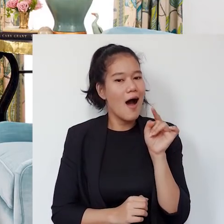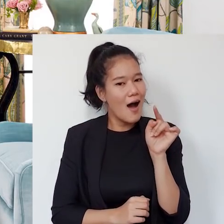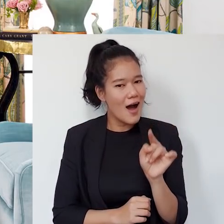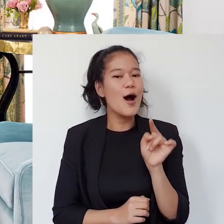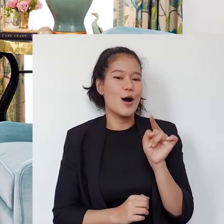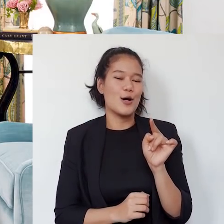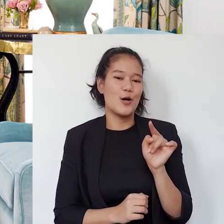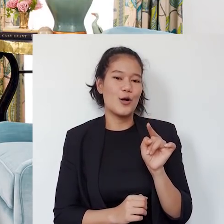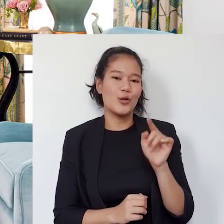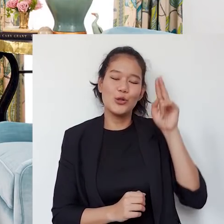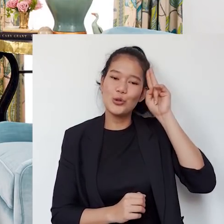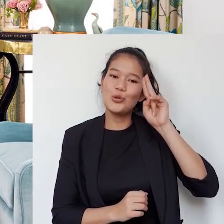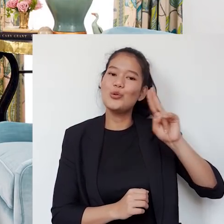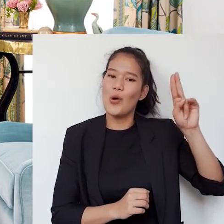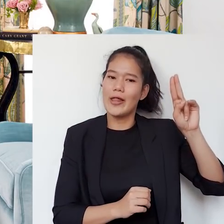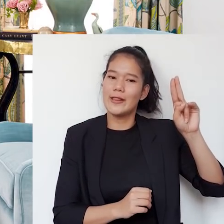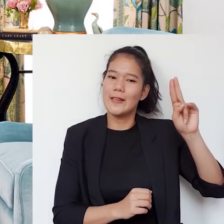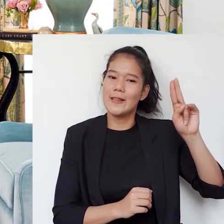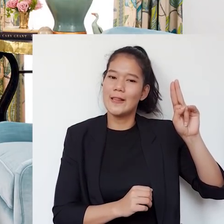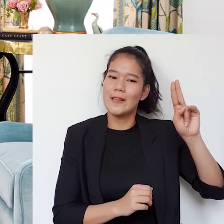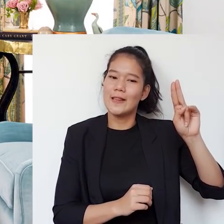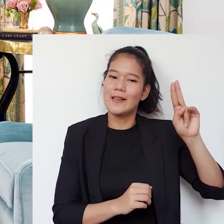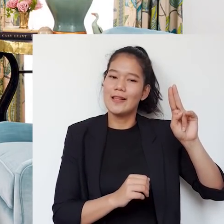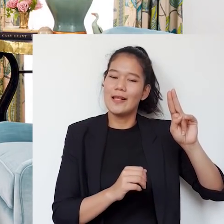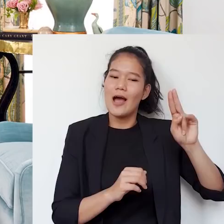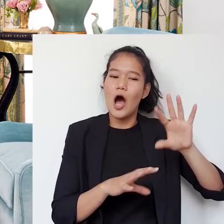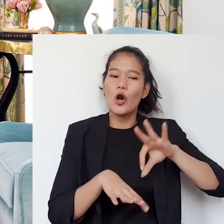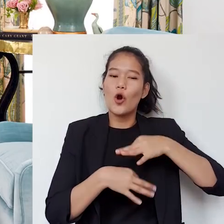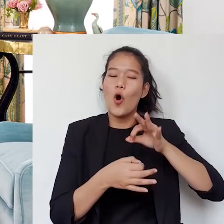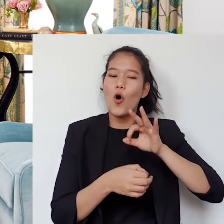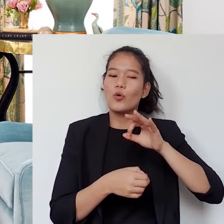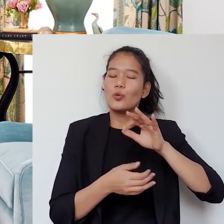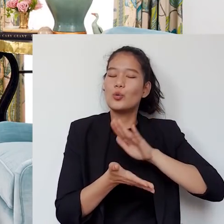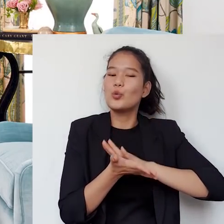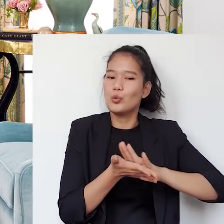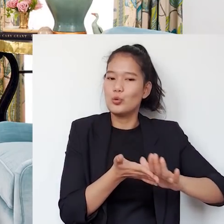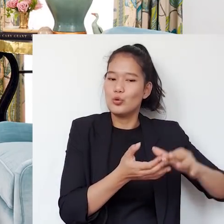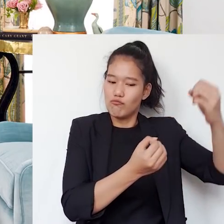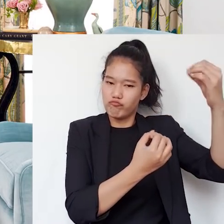itulah cara Roh Kudus bekerja di dalam kita.